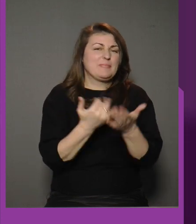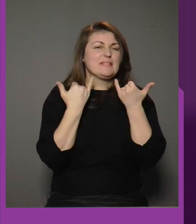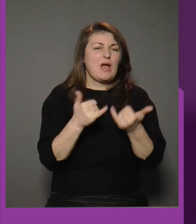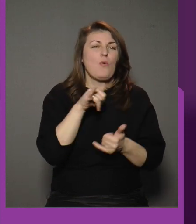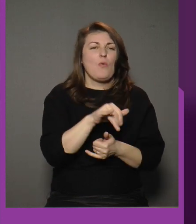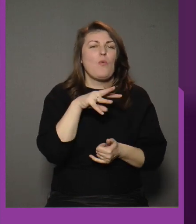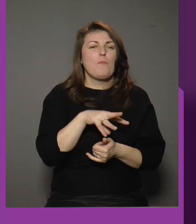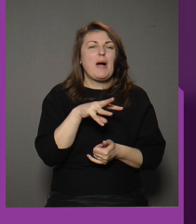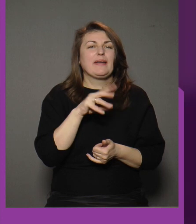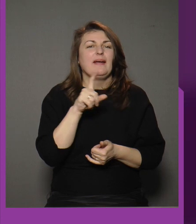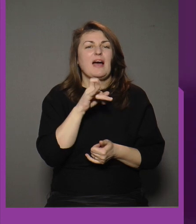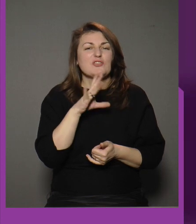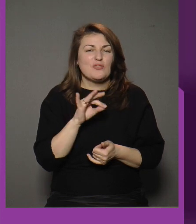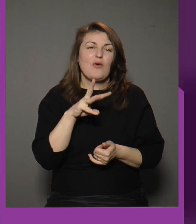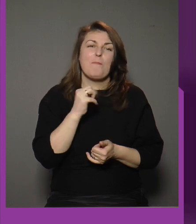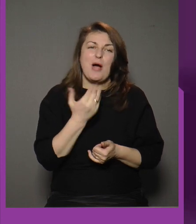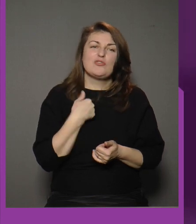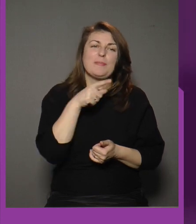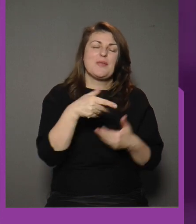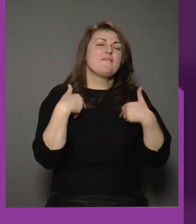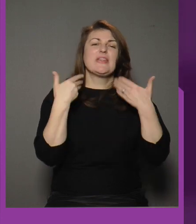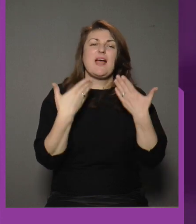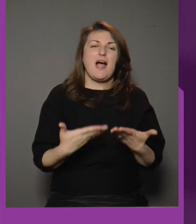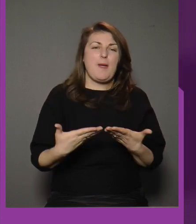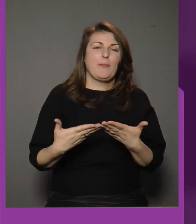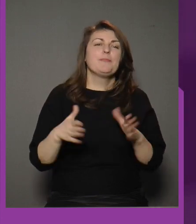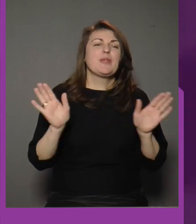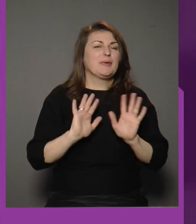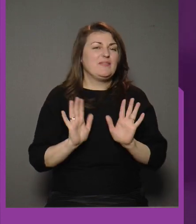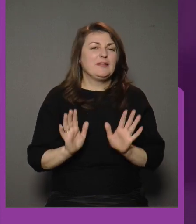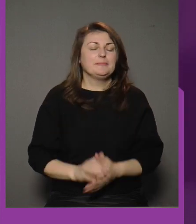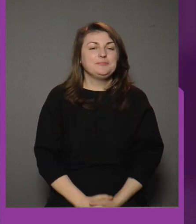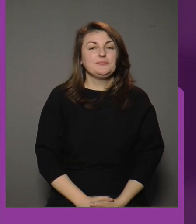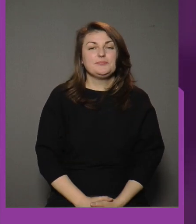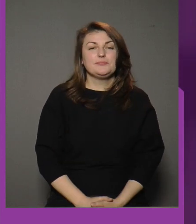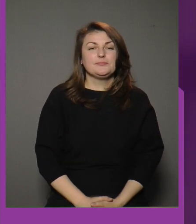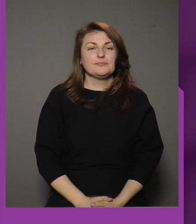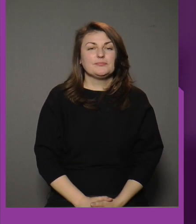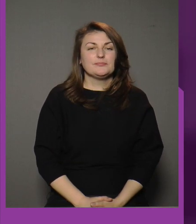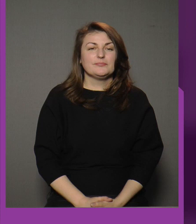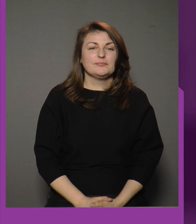Марії Харченко. Маша, ми тебе вітаємо. Привіт-привіт.